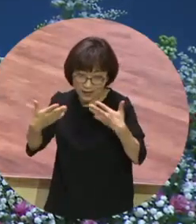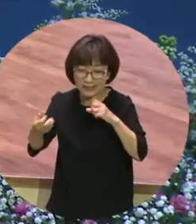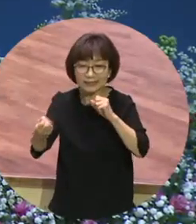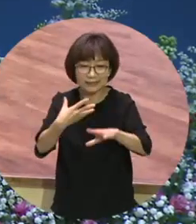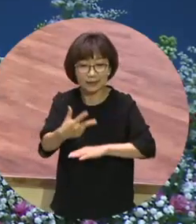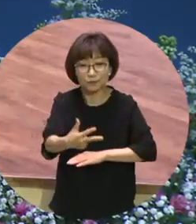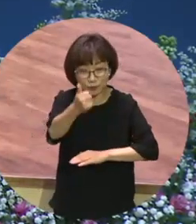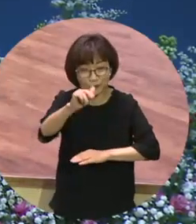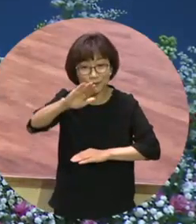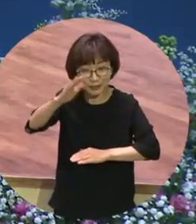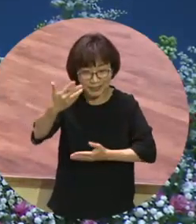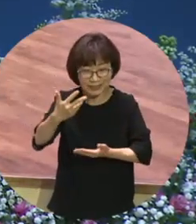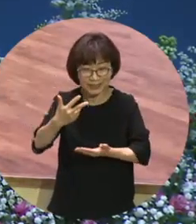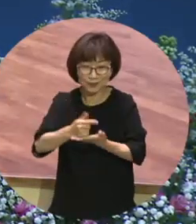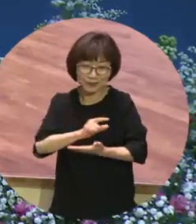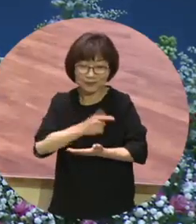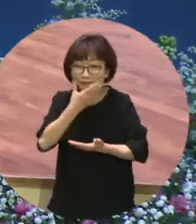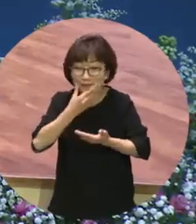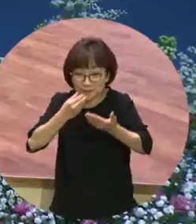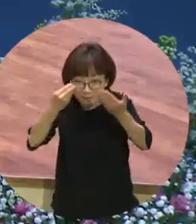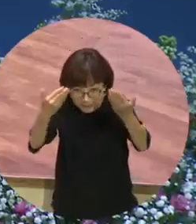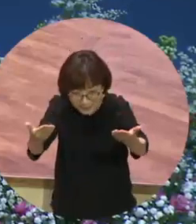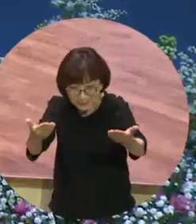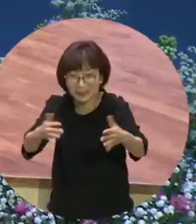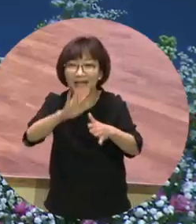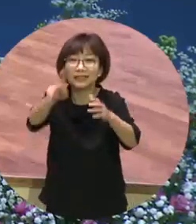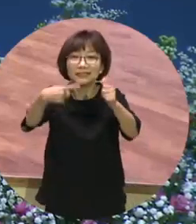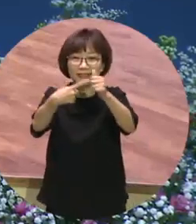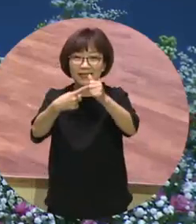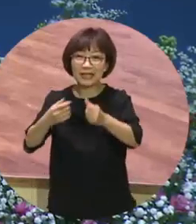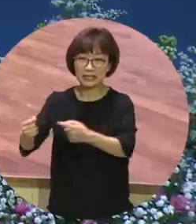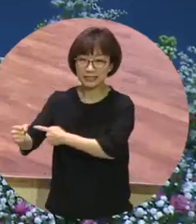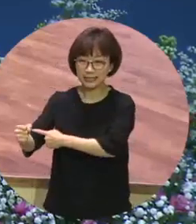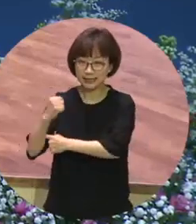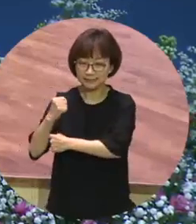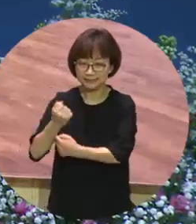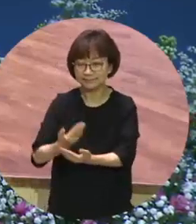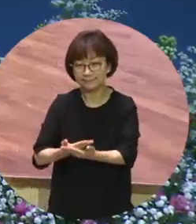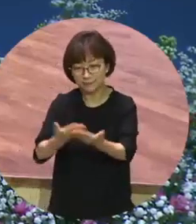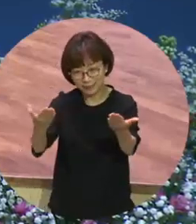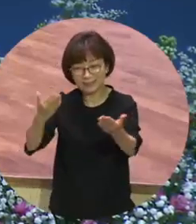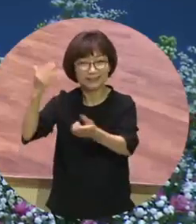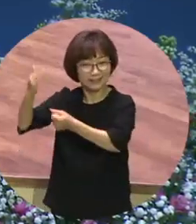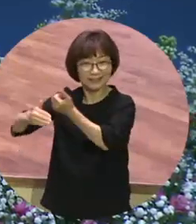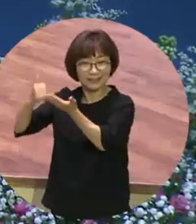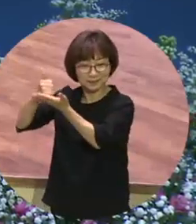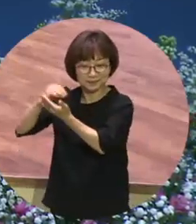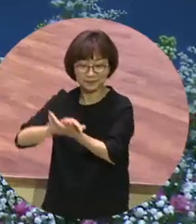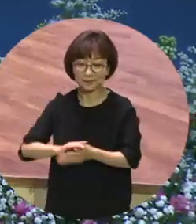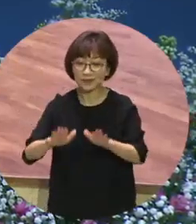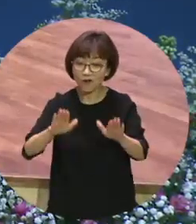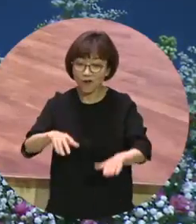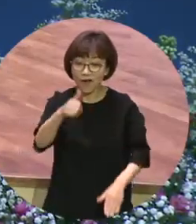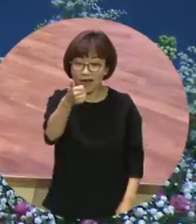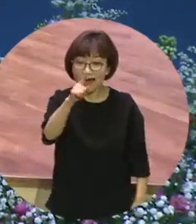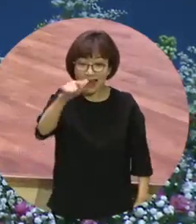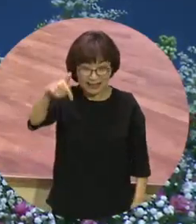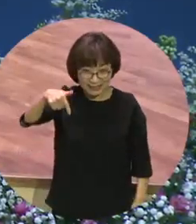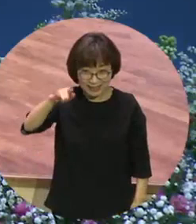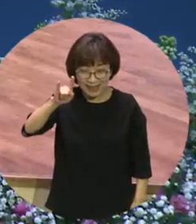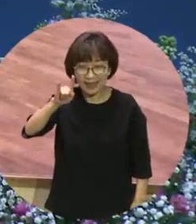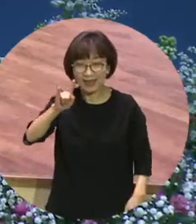주님으로 축복합니다. 그럼 첫째로 힘을 주시는 하나님이십니다. 학교 선지자를 통해서